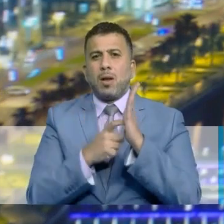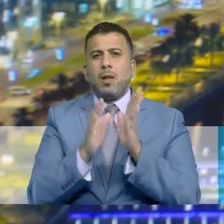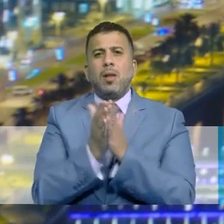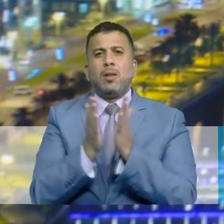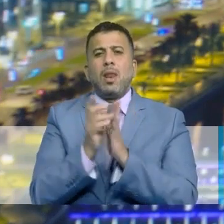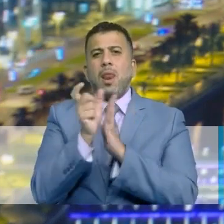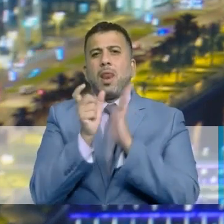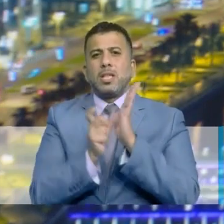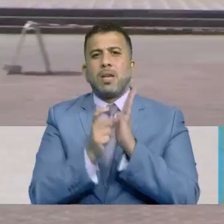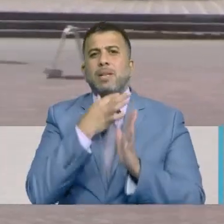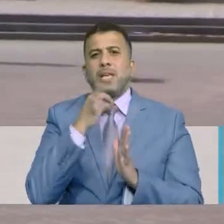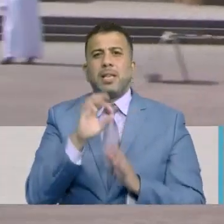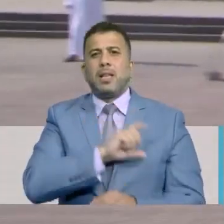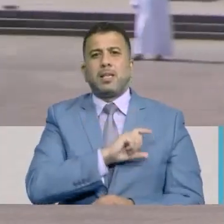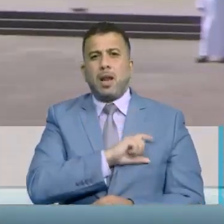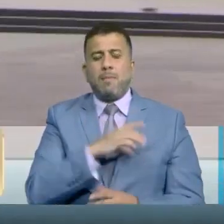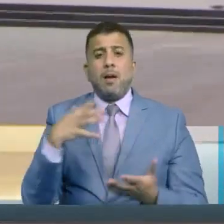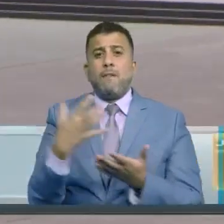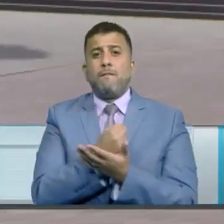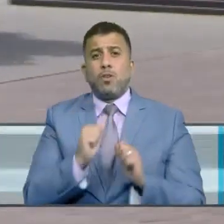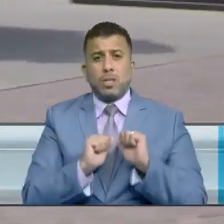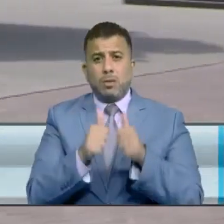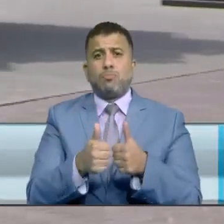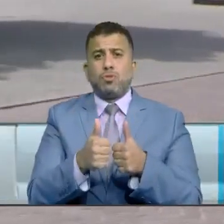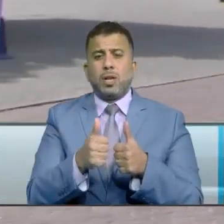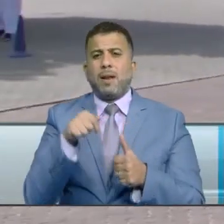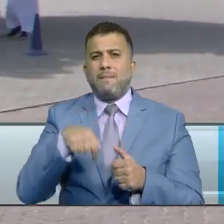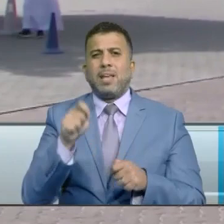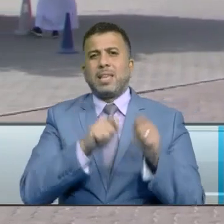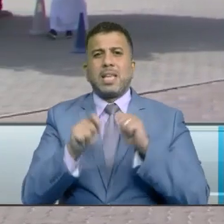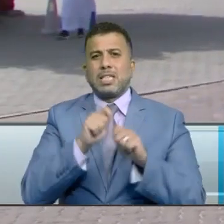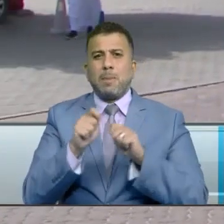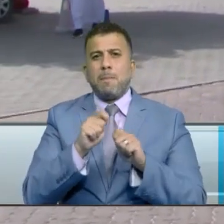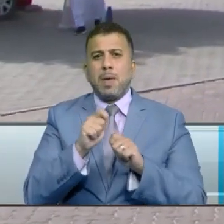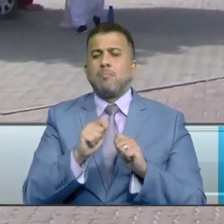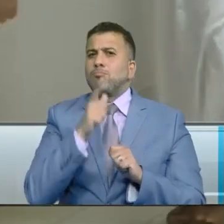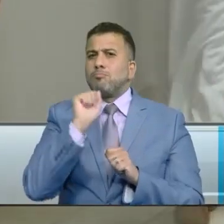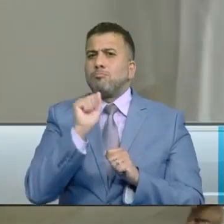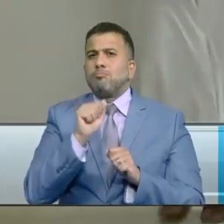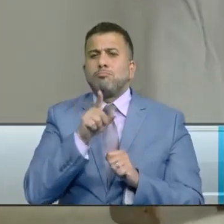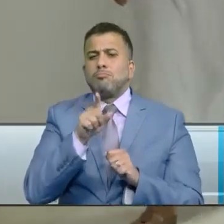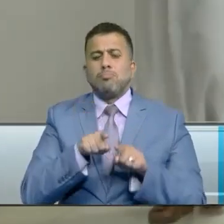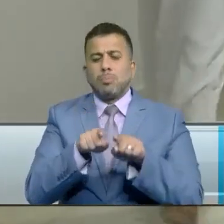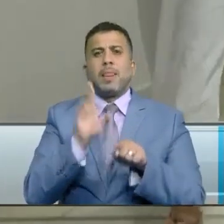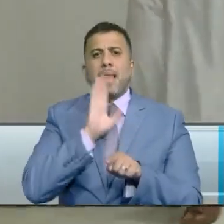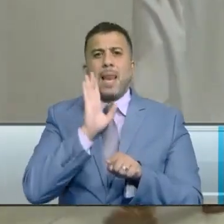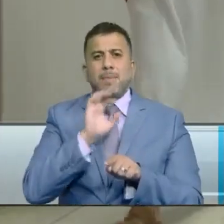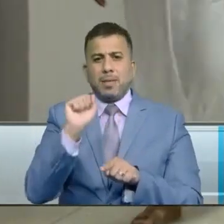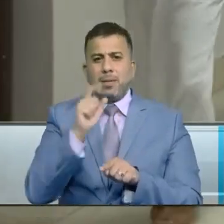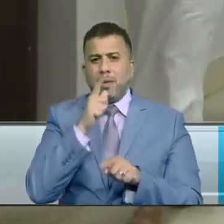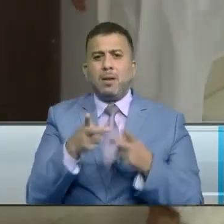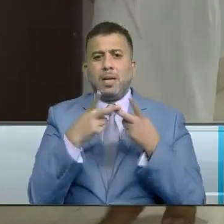المطبقه لمنهاج الوزاره ويمنح نظام الجديد طلب الفرصه للمشاركه في تصميم مسيرتهم